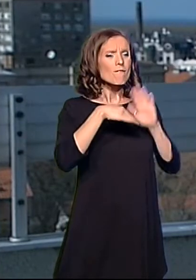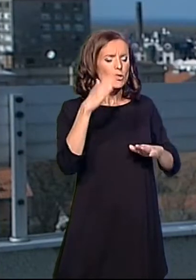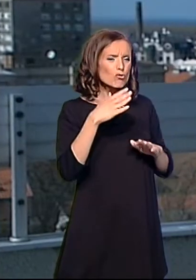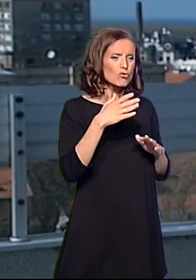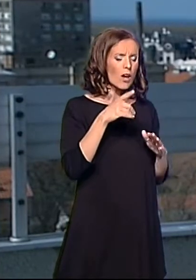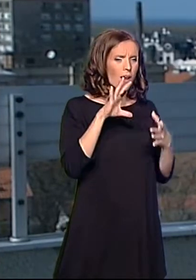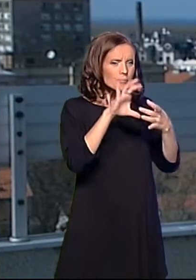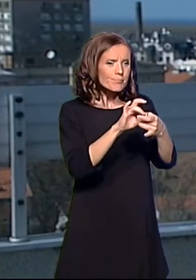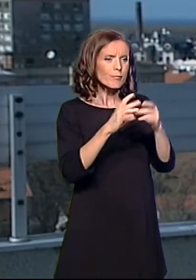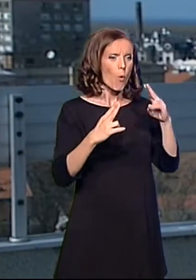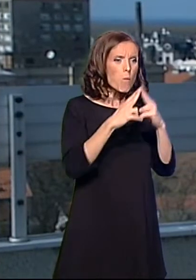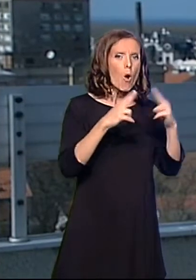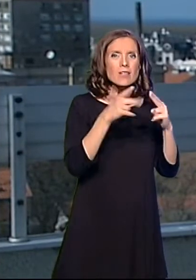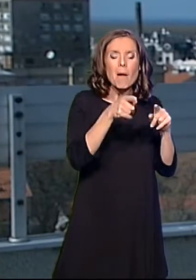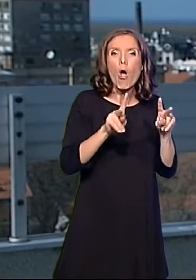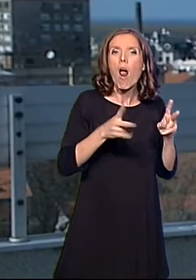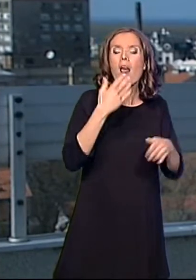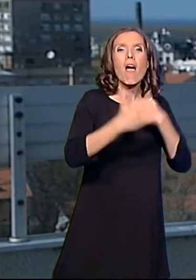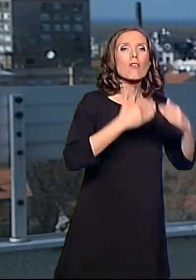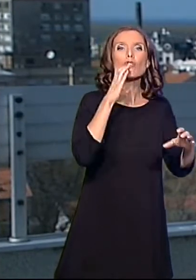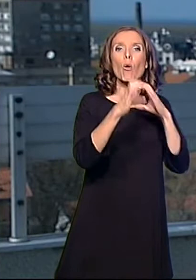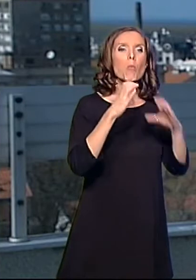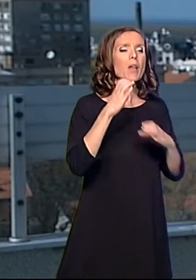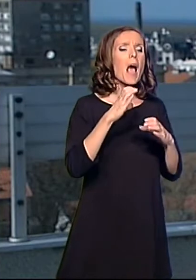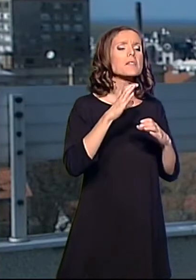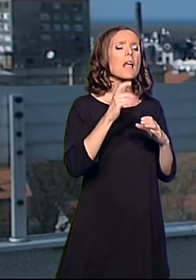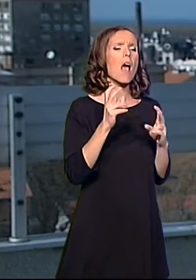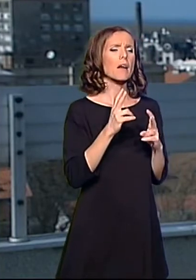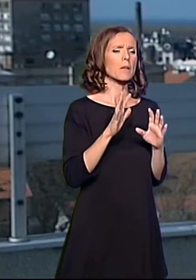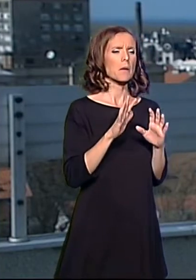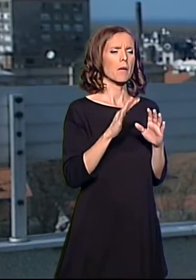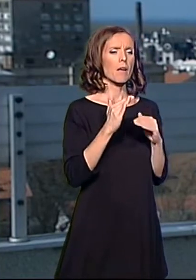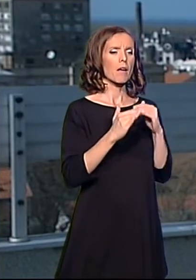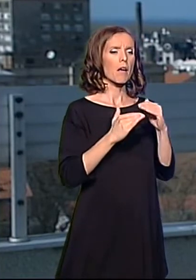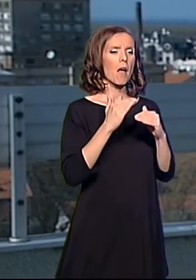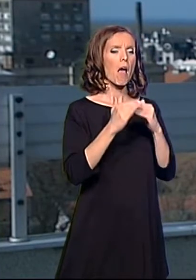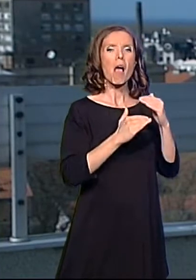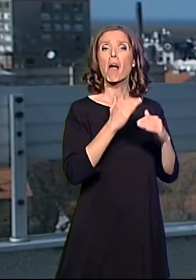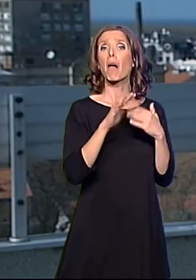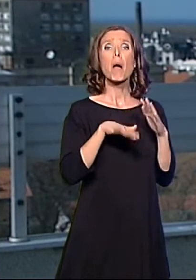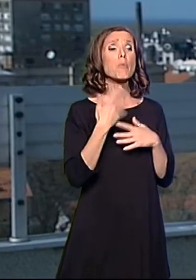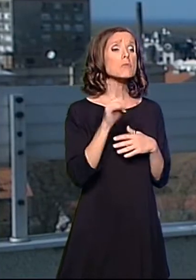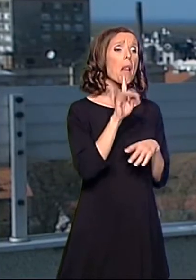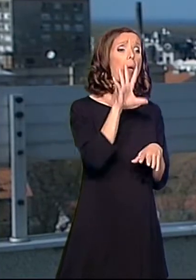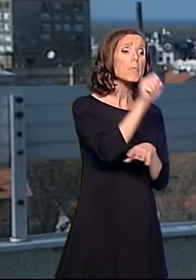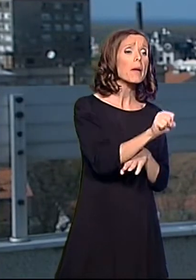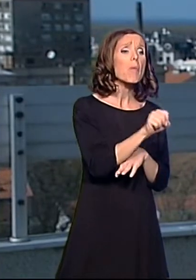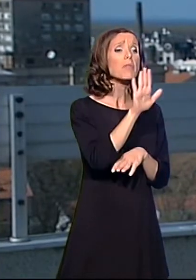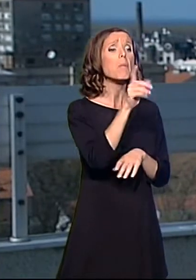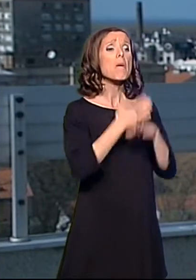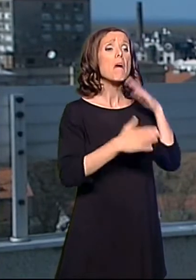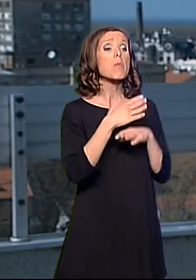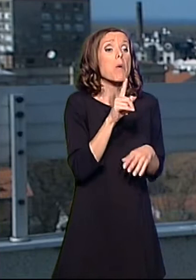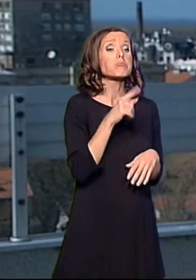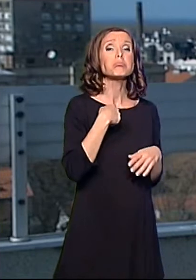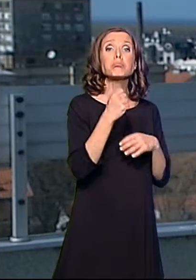upoznamo, lakše komuniciramo. I onda nekako ti posle kraćeg vremena ti uopšte više ne vidiš i ne primećuješ njihov invaliditet. Ti